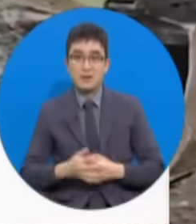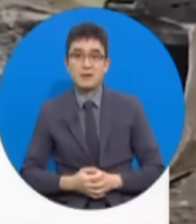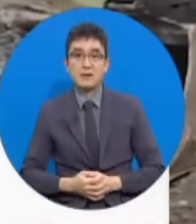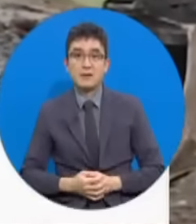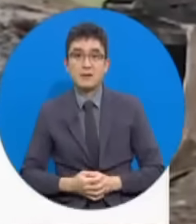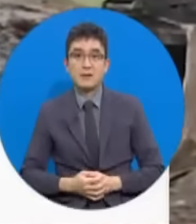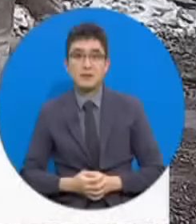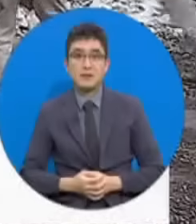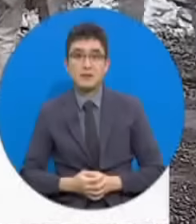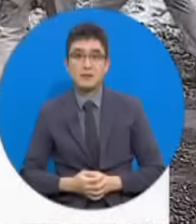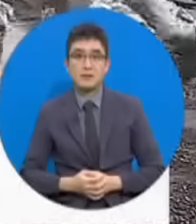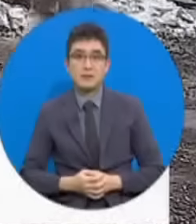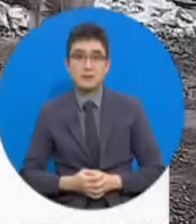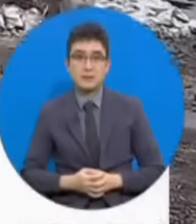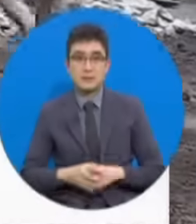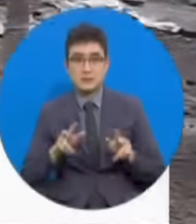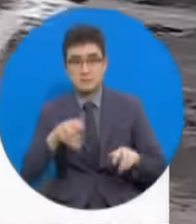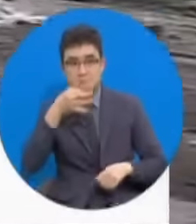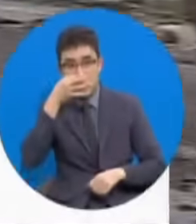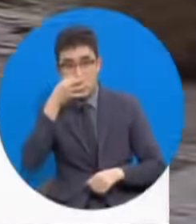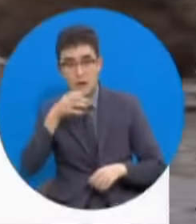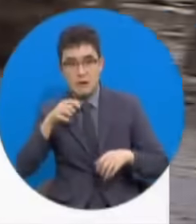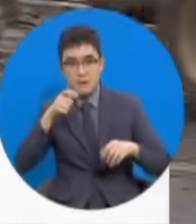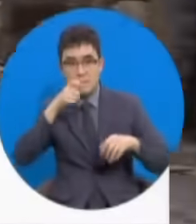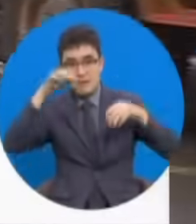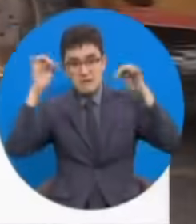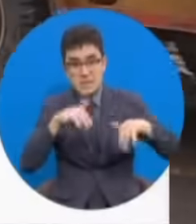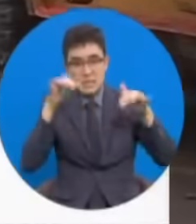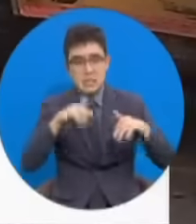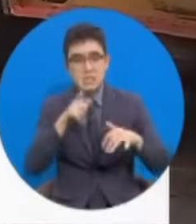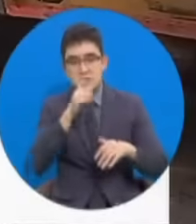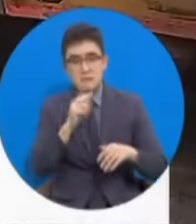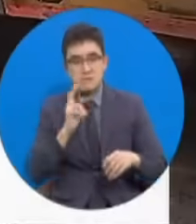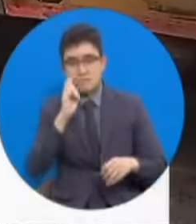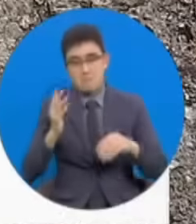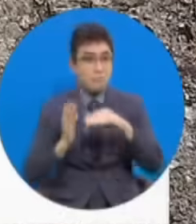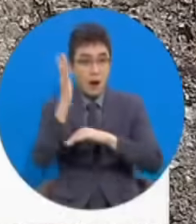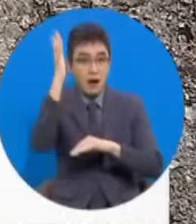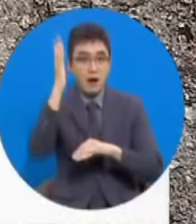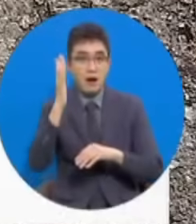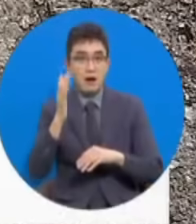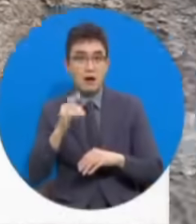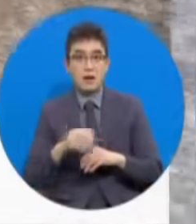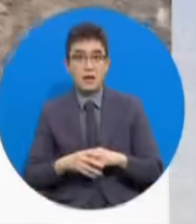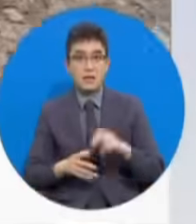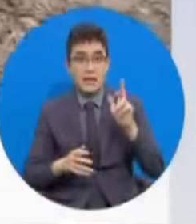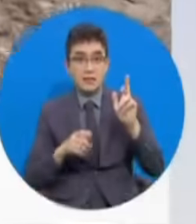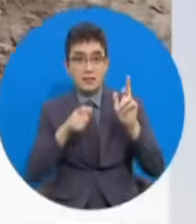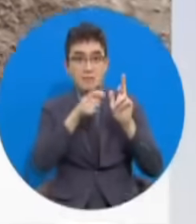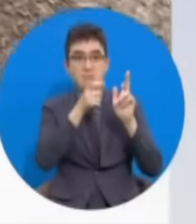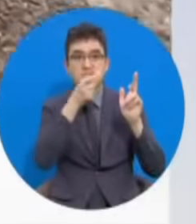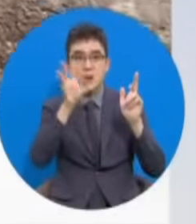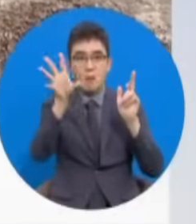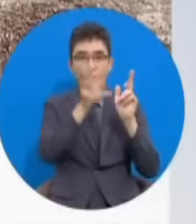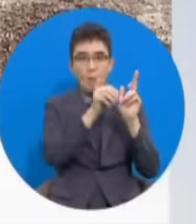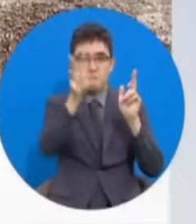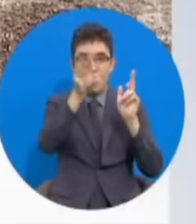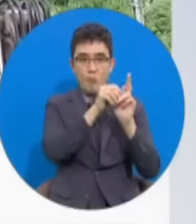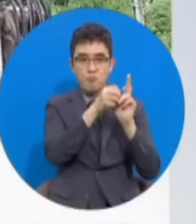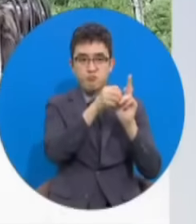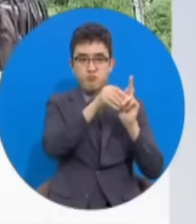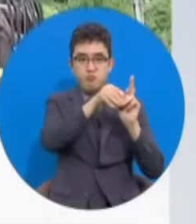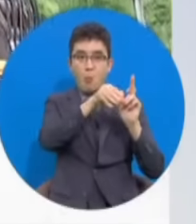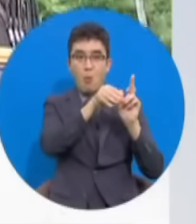그렇죠. 지금 너무나도 많은 양의 비가 내렸기 때문에 산의 토양이 감당하기 힘들 정도의 지금 수분이 머금어져 있기 때문에